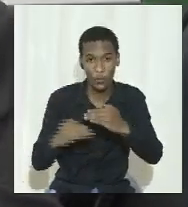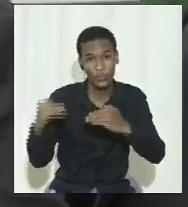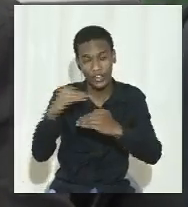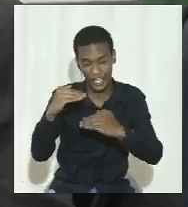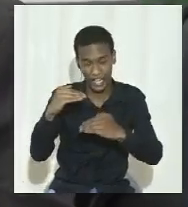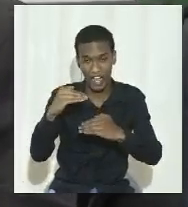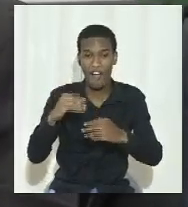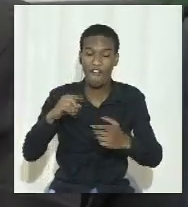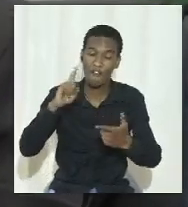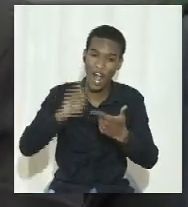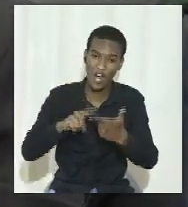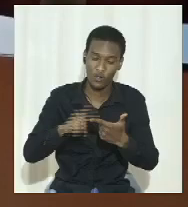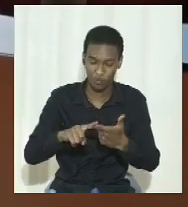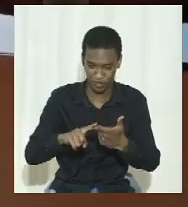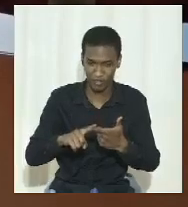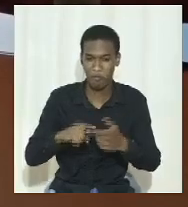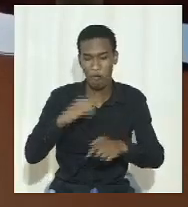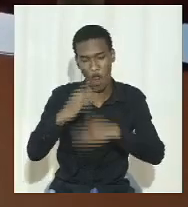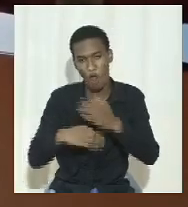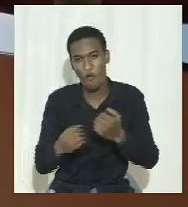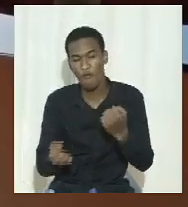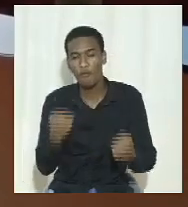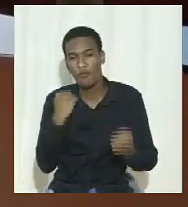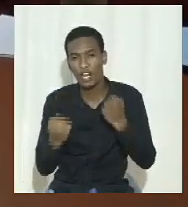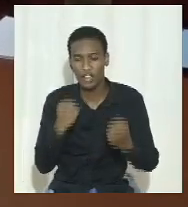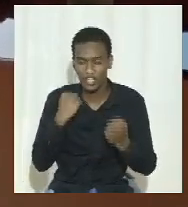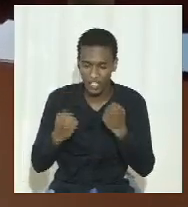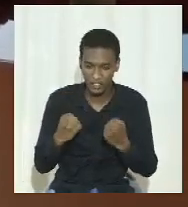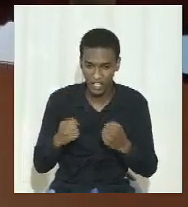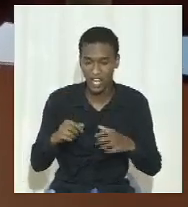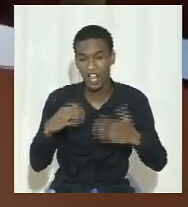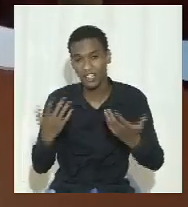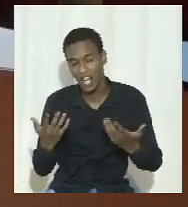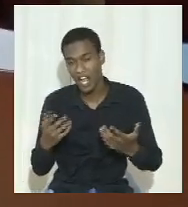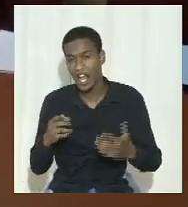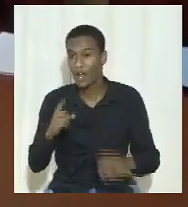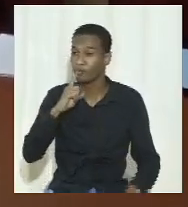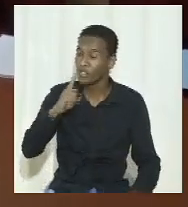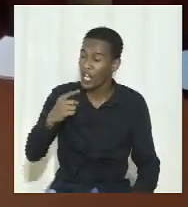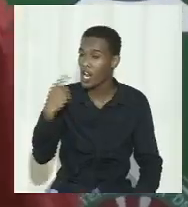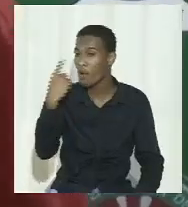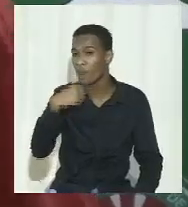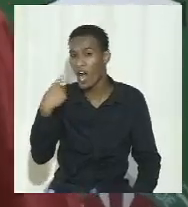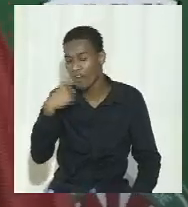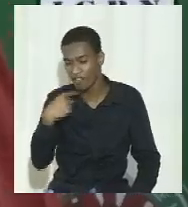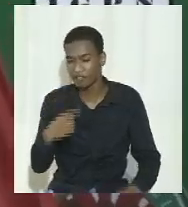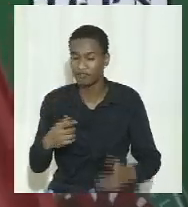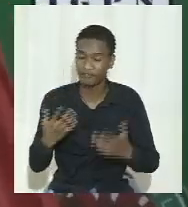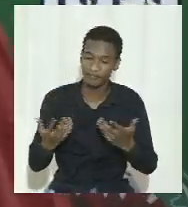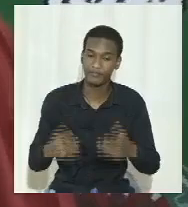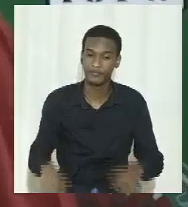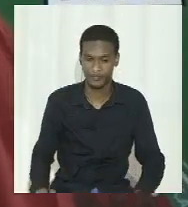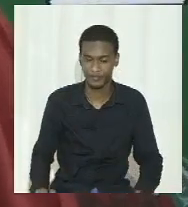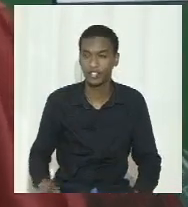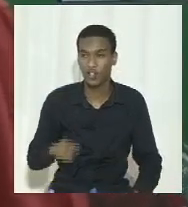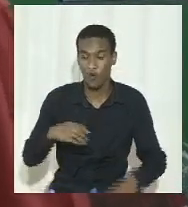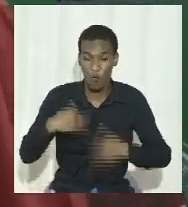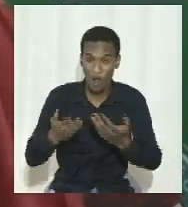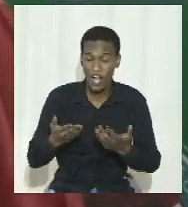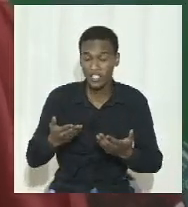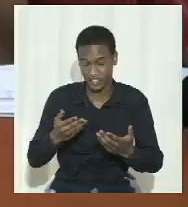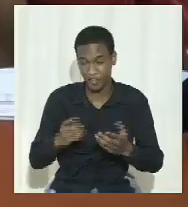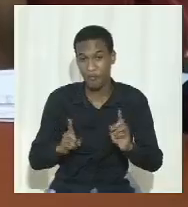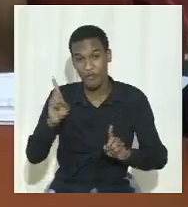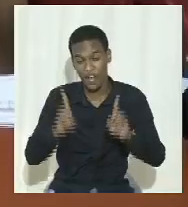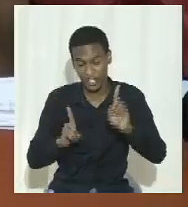ahitana adina ara-panatanjahantena, adina ambava ary testa psikoteknika ho an'ireo mpifaninana ho mpianatra inspecteur,